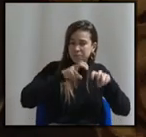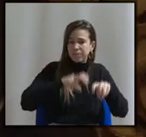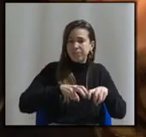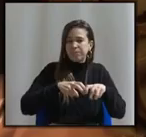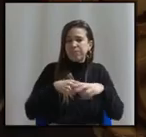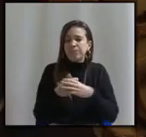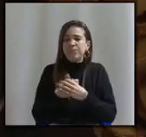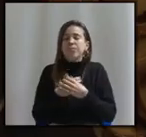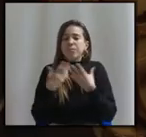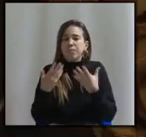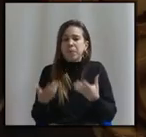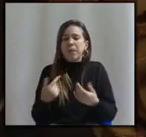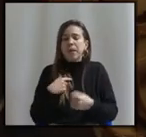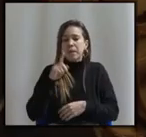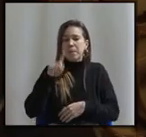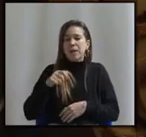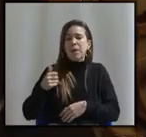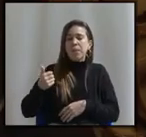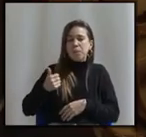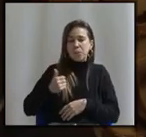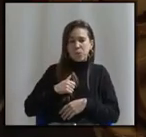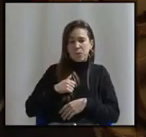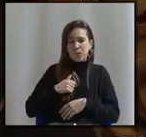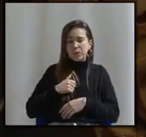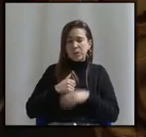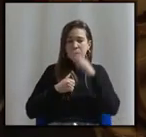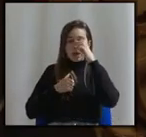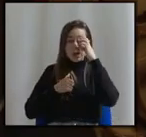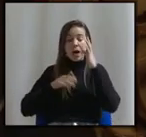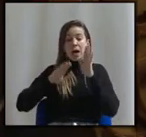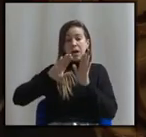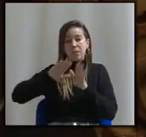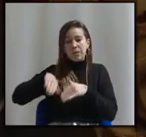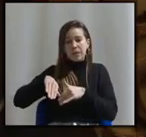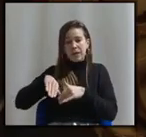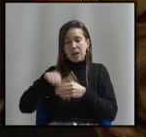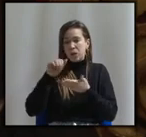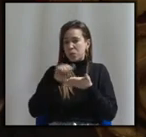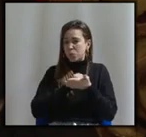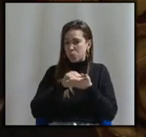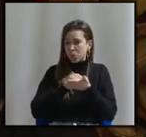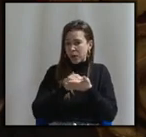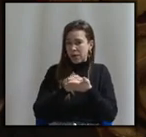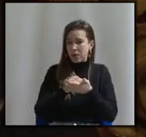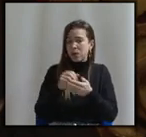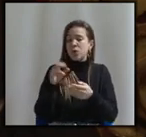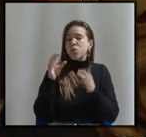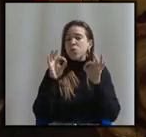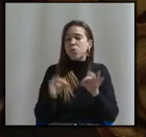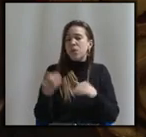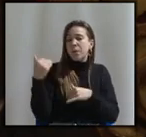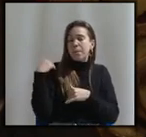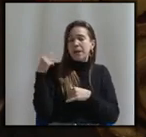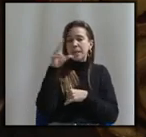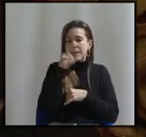En aquest sentit, ara aprofito per comentar que finalment ja vam rebre l'últim esborrany del pla just abans de Nadal. L'estem